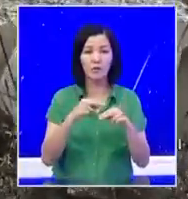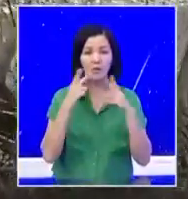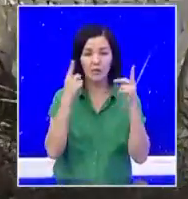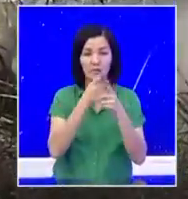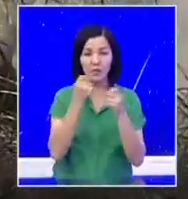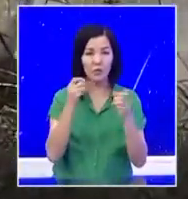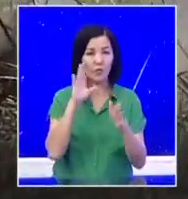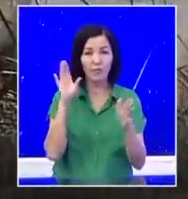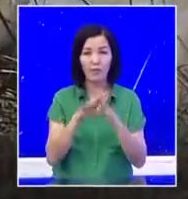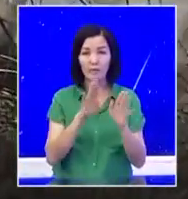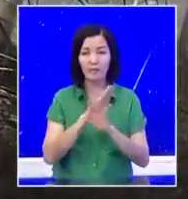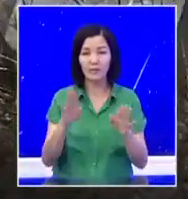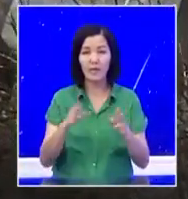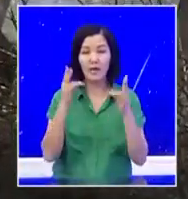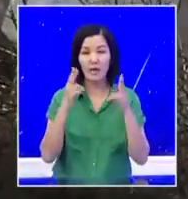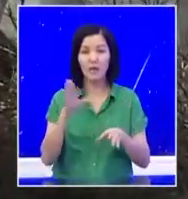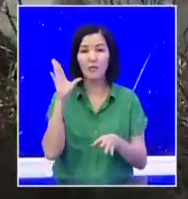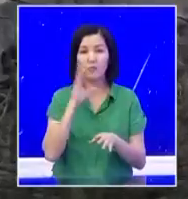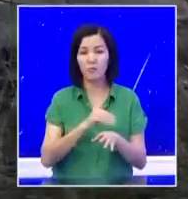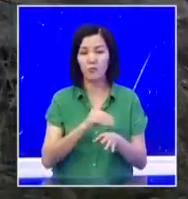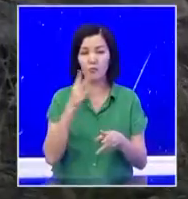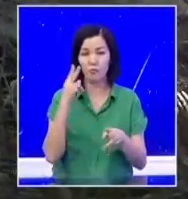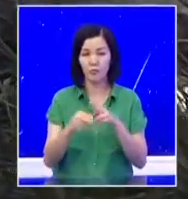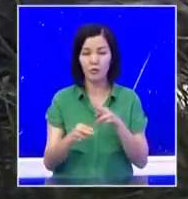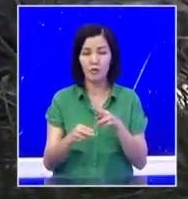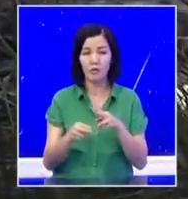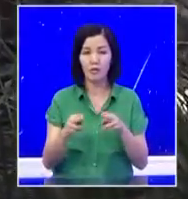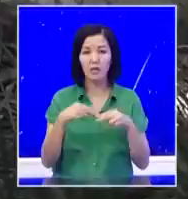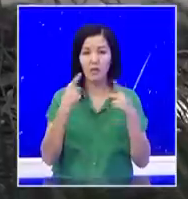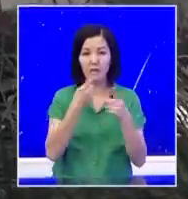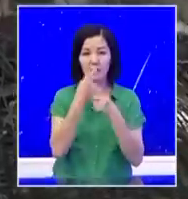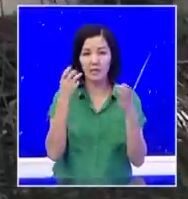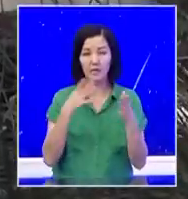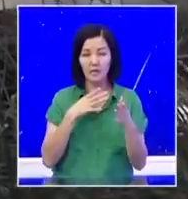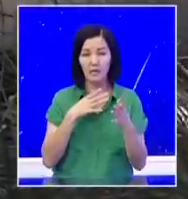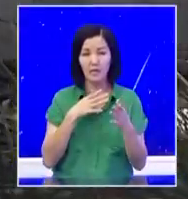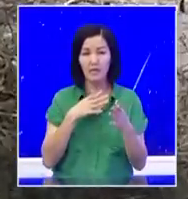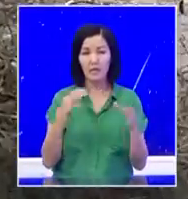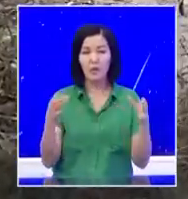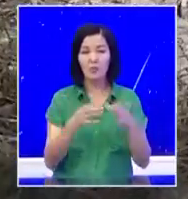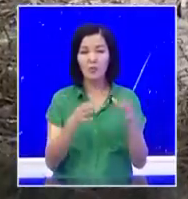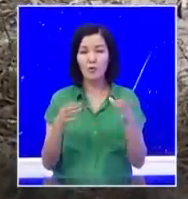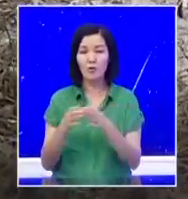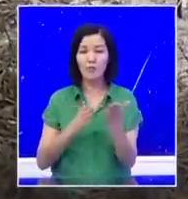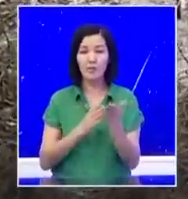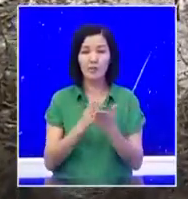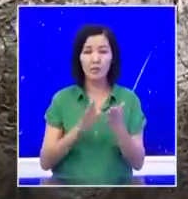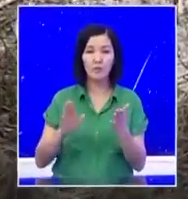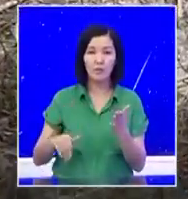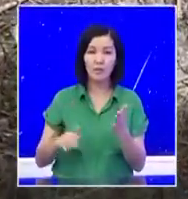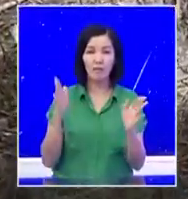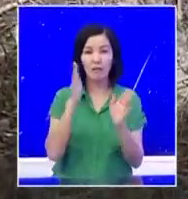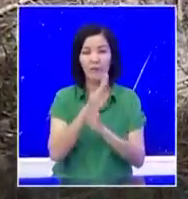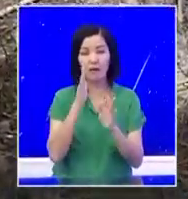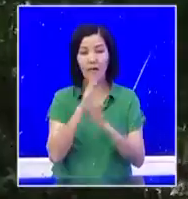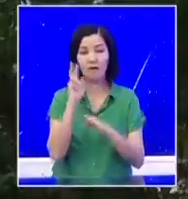аспаған жағдайда арты қайғылы оқиғамен аяқталуы мүмкін екендігін жеткізді. Сонымен қатар бөлім қызметкерлері бұдан кейінде табиғат